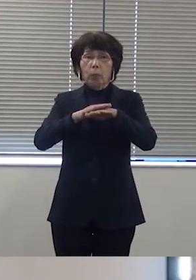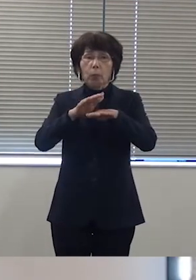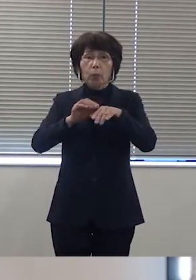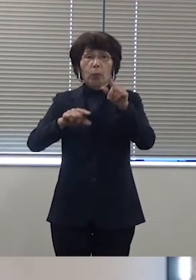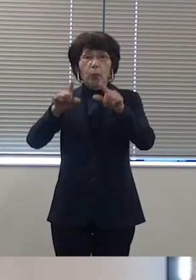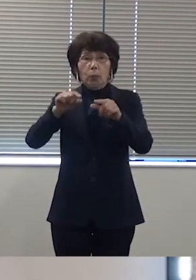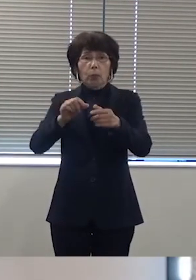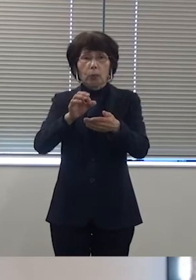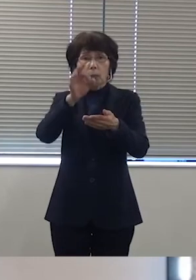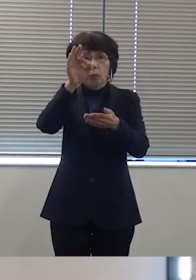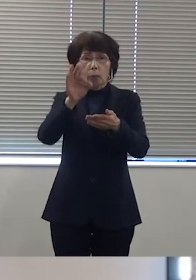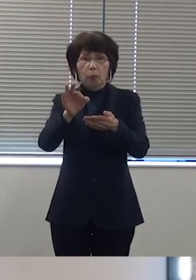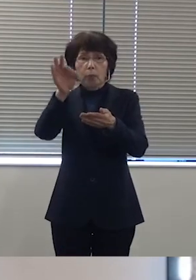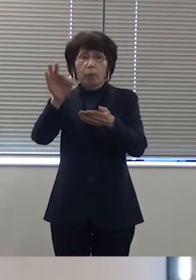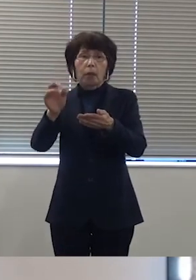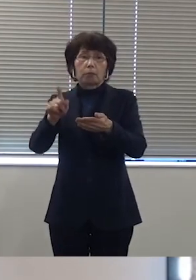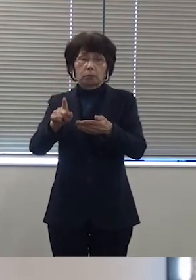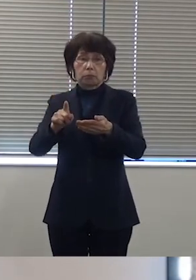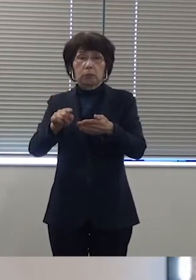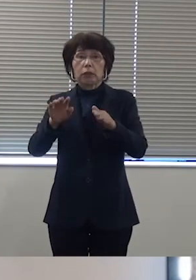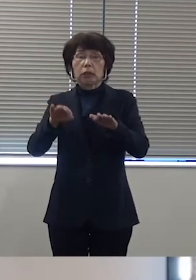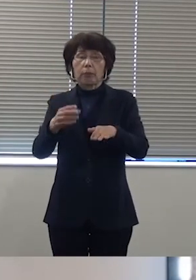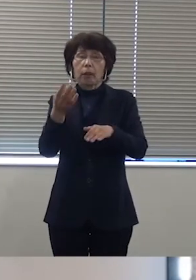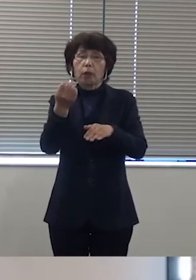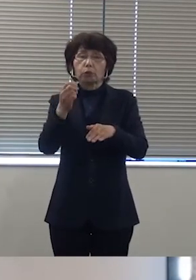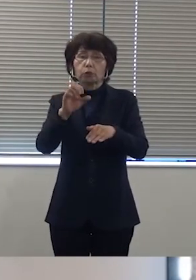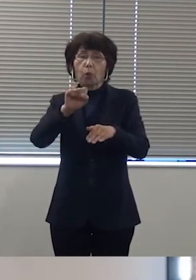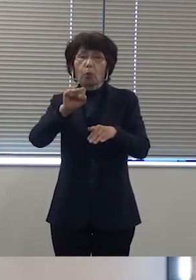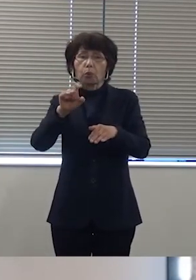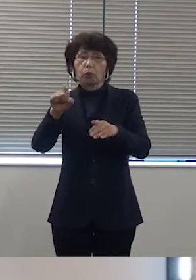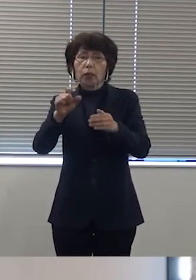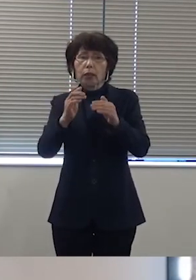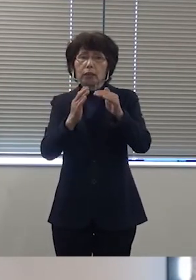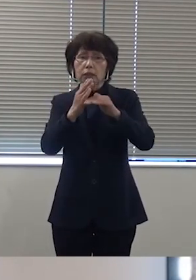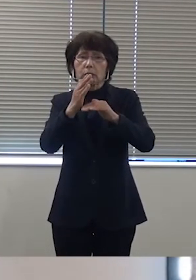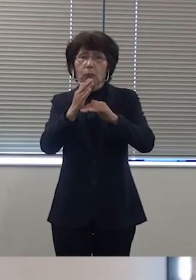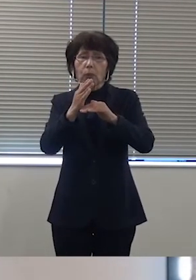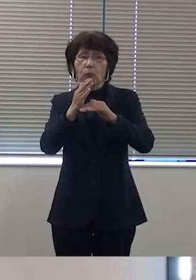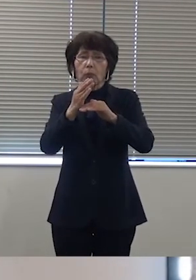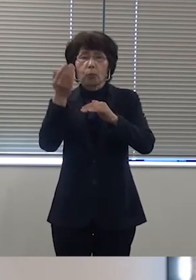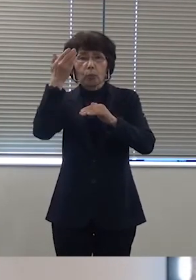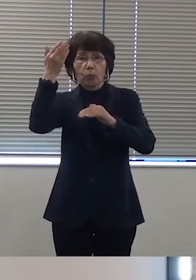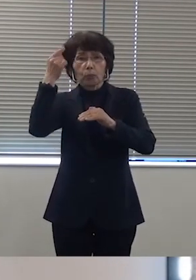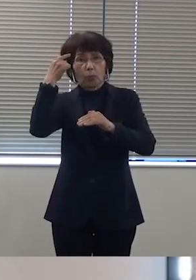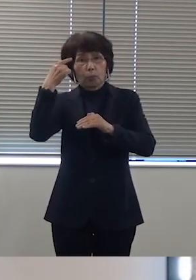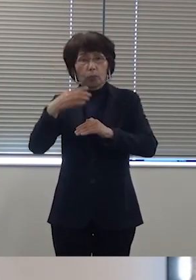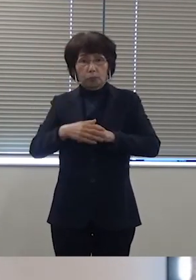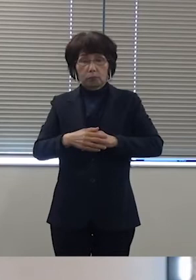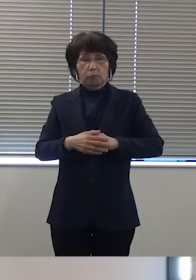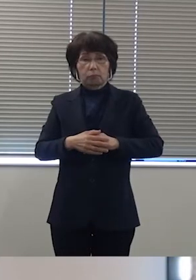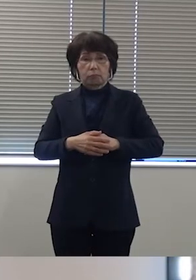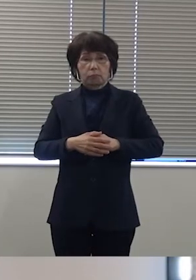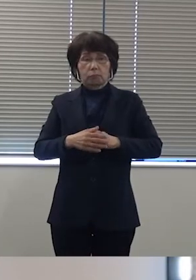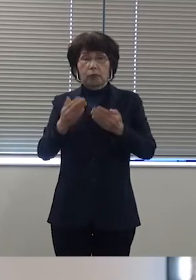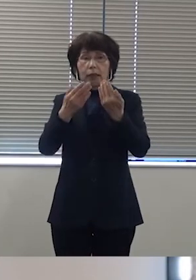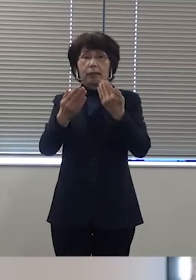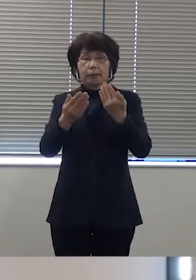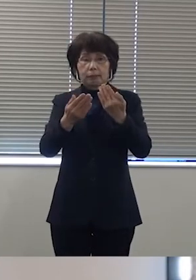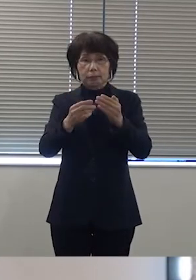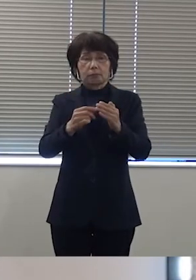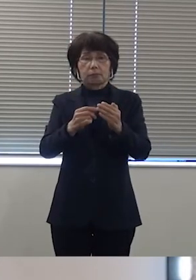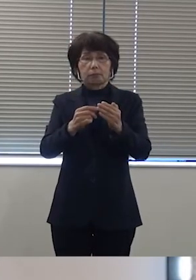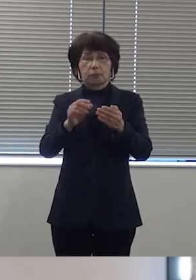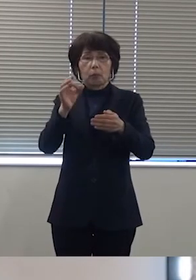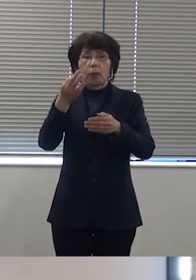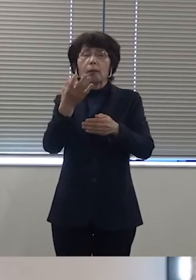億円以上の経費がかかること、それと代執行についてはですね、まあ、基本的には民有地の中の、まあ、どちらか